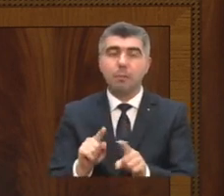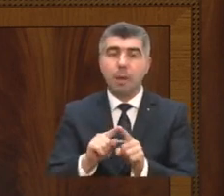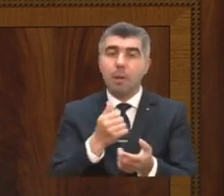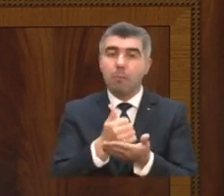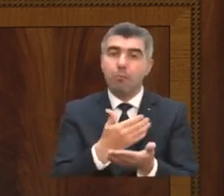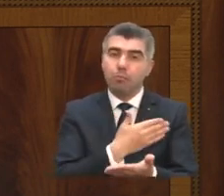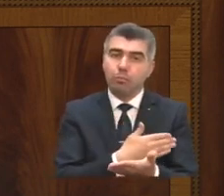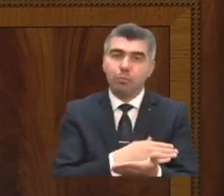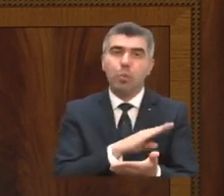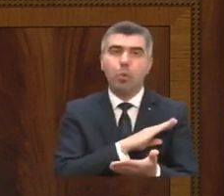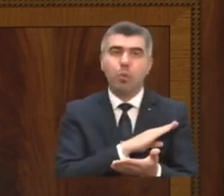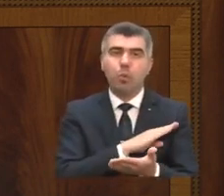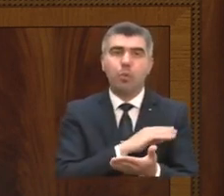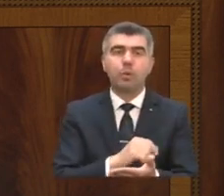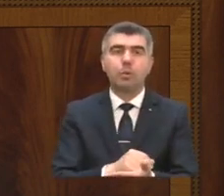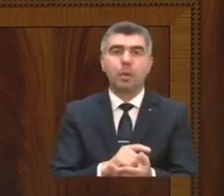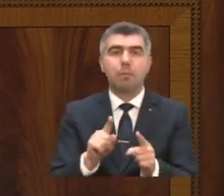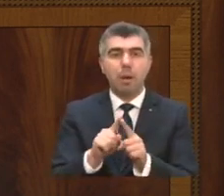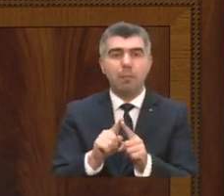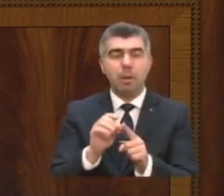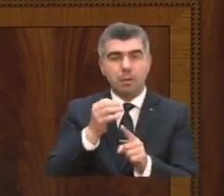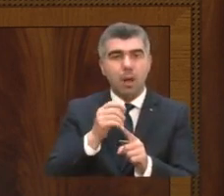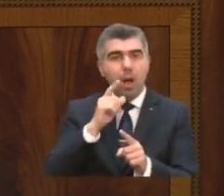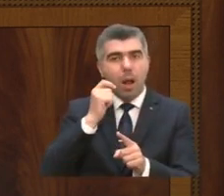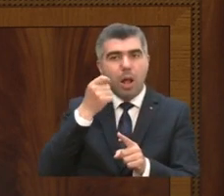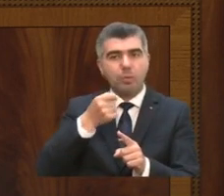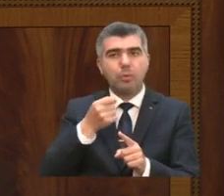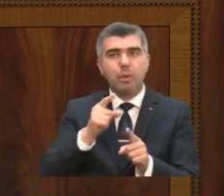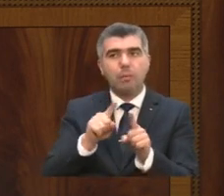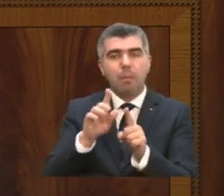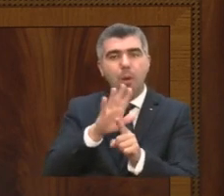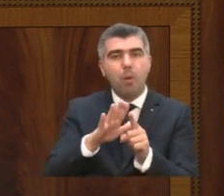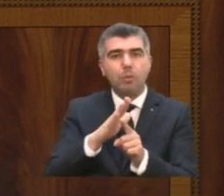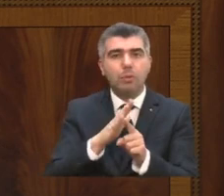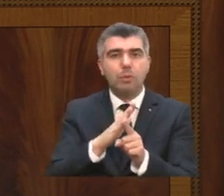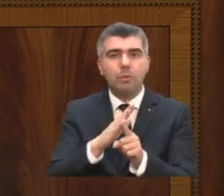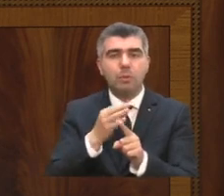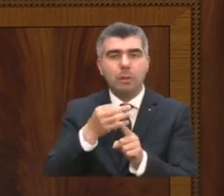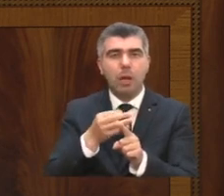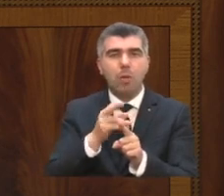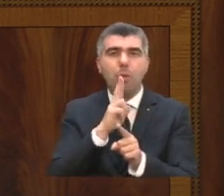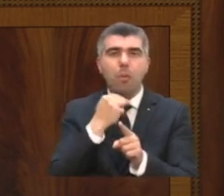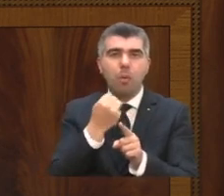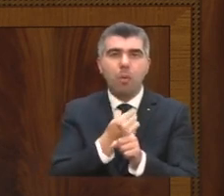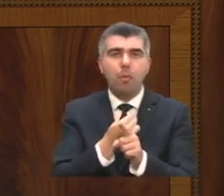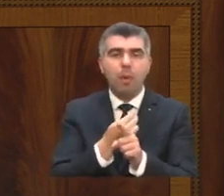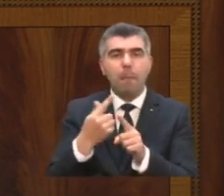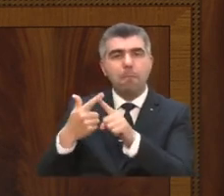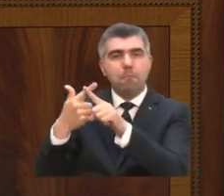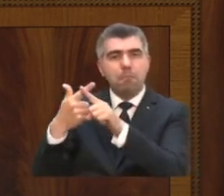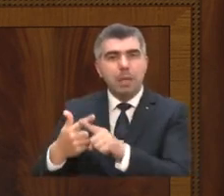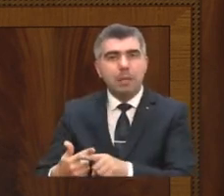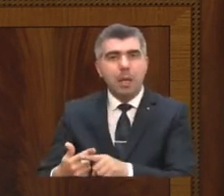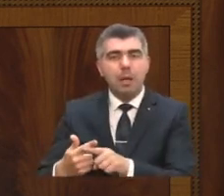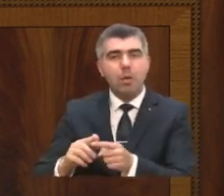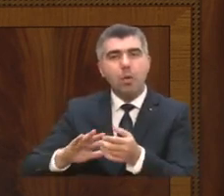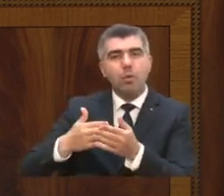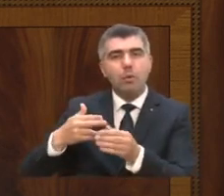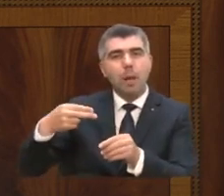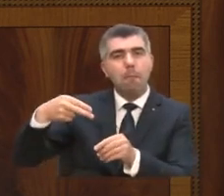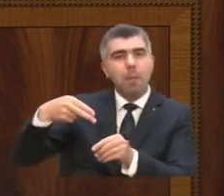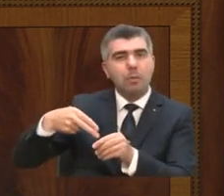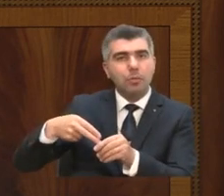مسؤولين، خصنا نكونوا رجال الدولة. ماشي معقول نقولوا أن نشدوا واحد الميزانية كلها ونكبوها في المحوقات